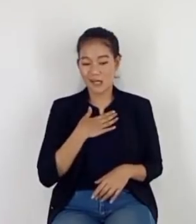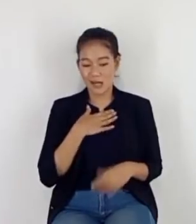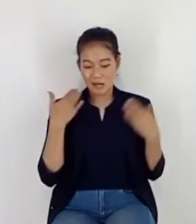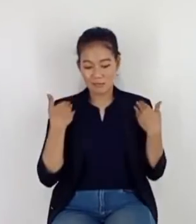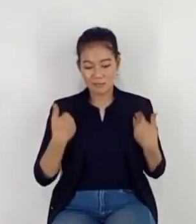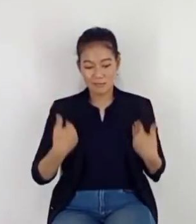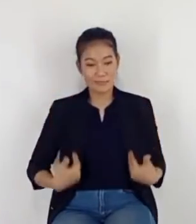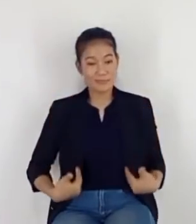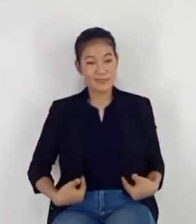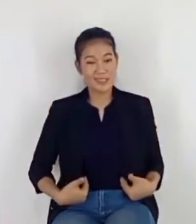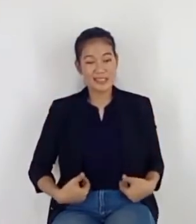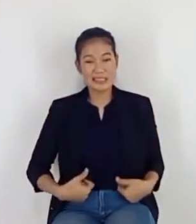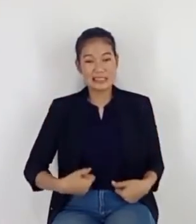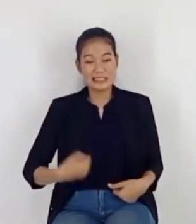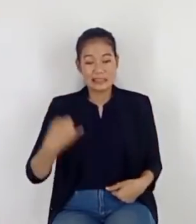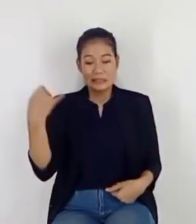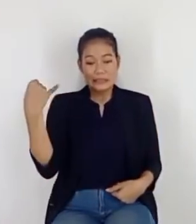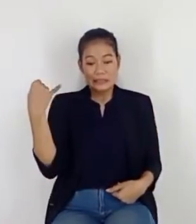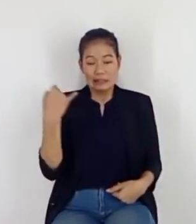tak